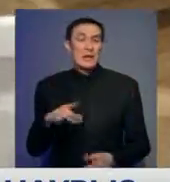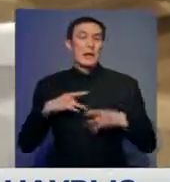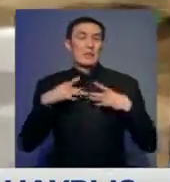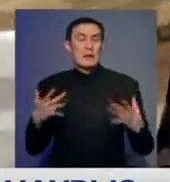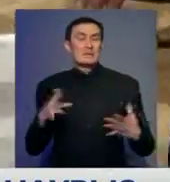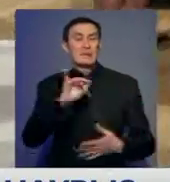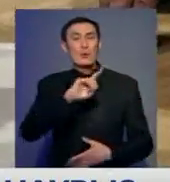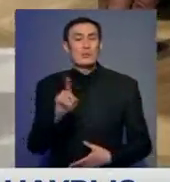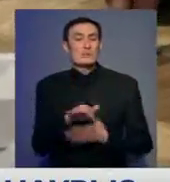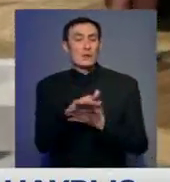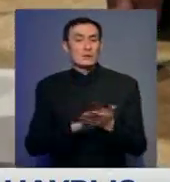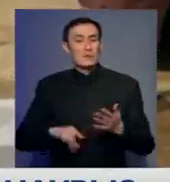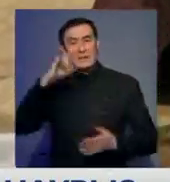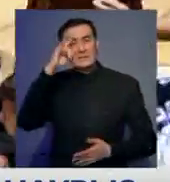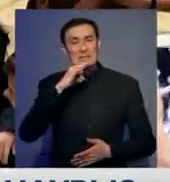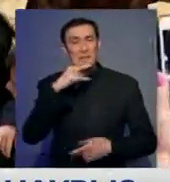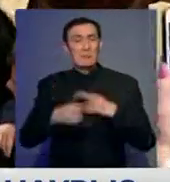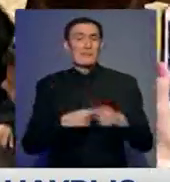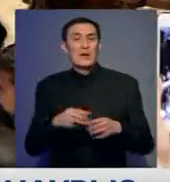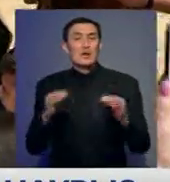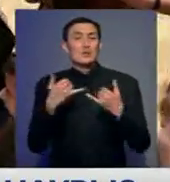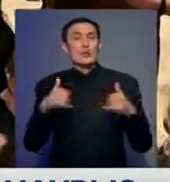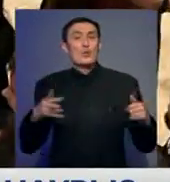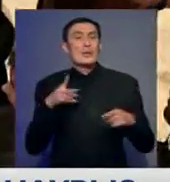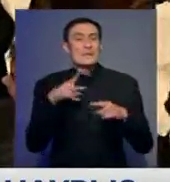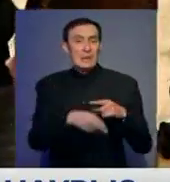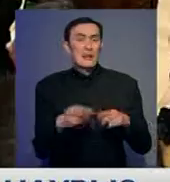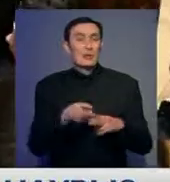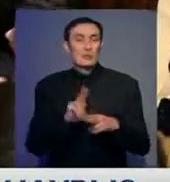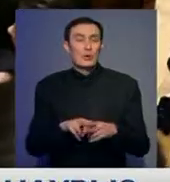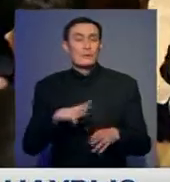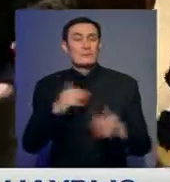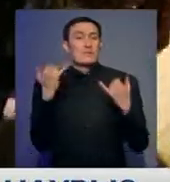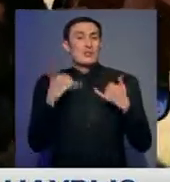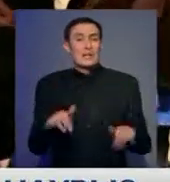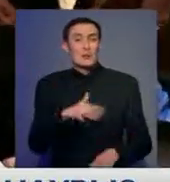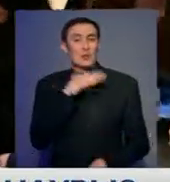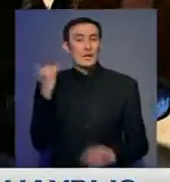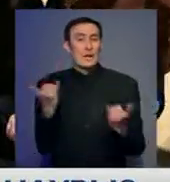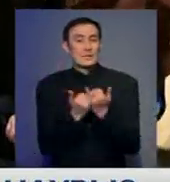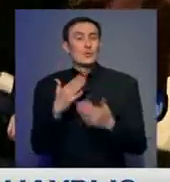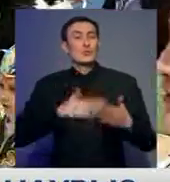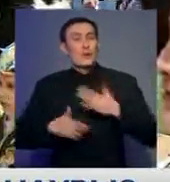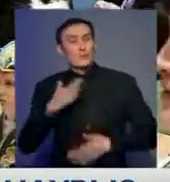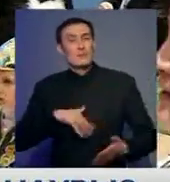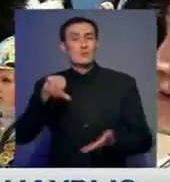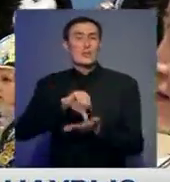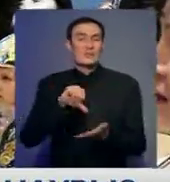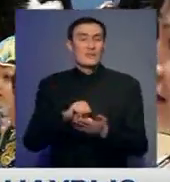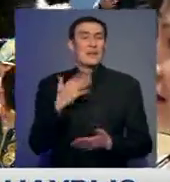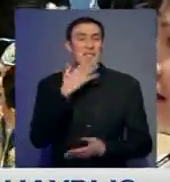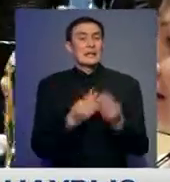Празднование Наурыза продолжилось казахским обрядом Цаукесер, который произвел впечатление на гостей. Они с удовольствием участвовали